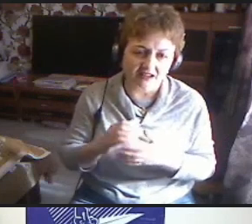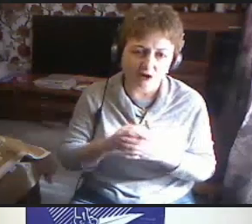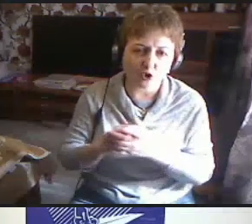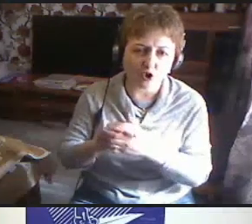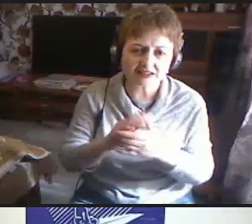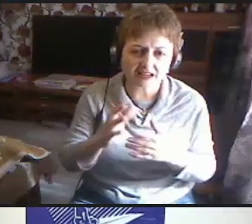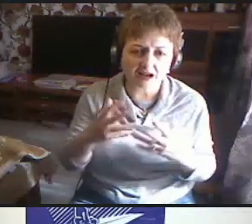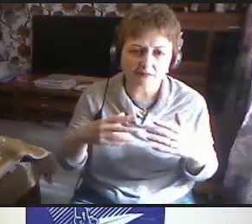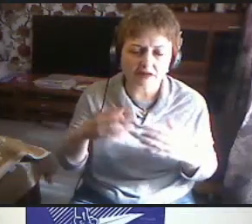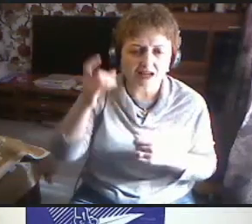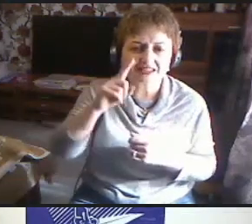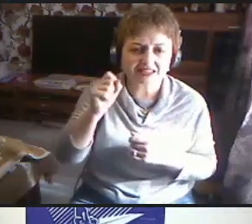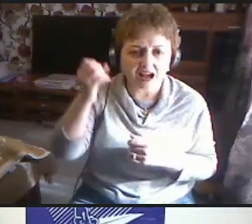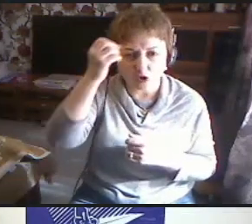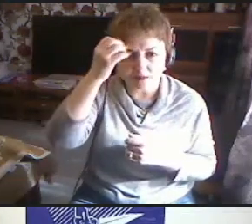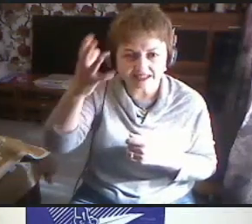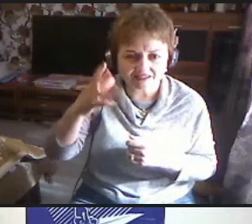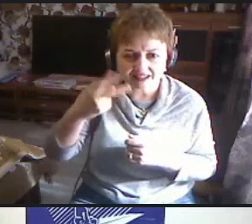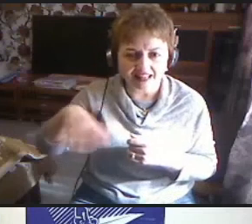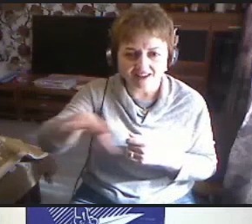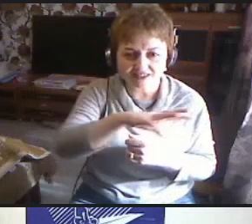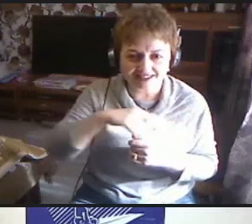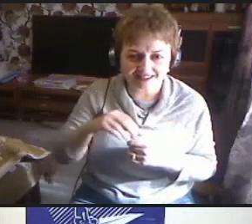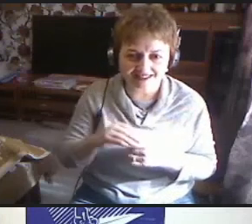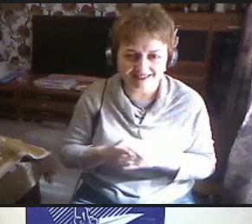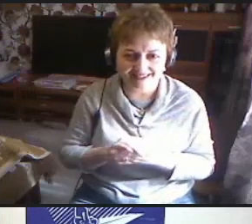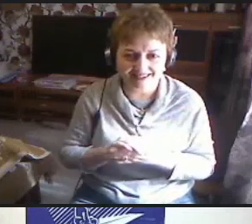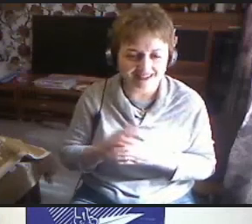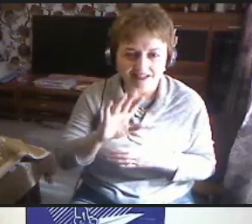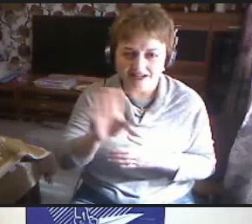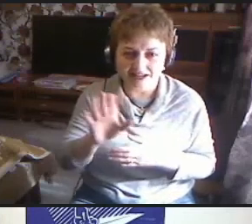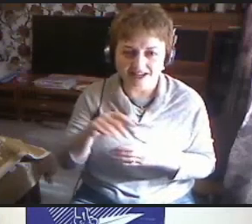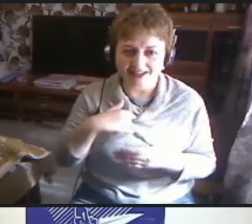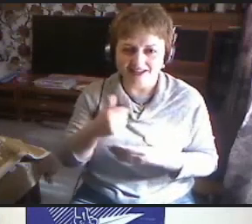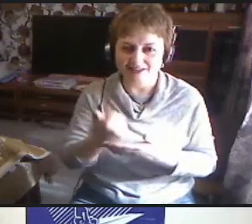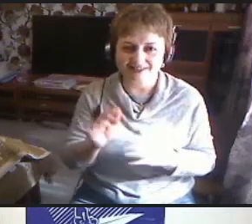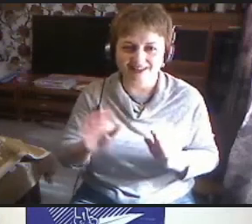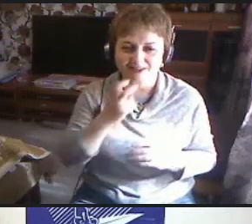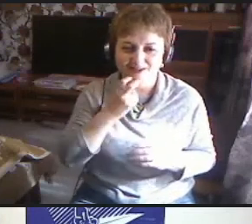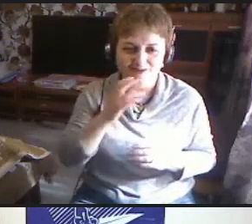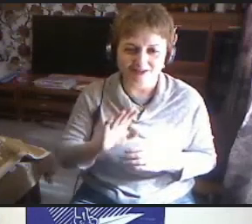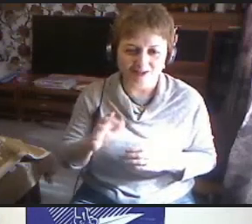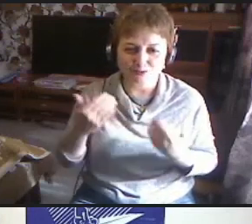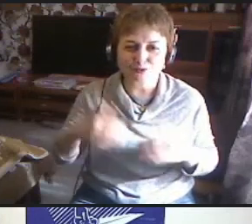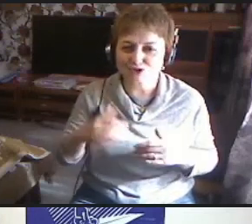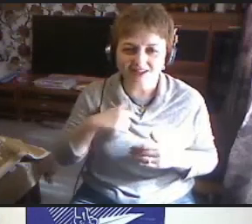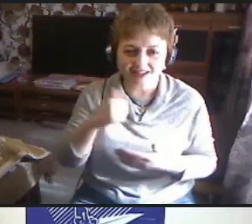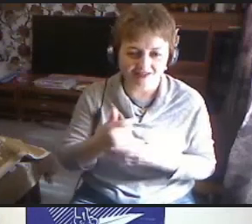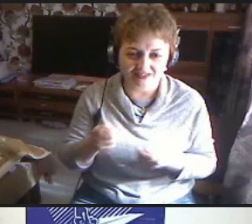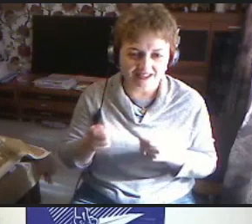коалицию образования за образование для всех. Нет, не возглавляет. А, уже не возглавляет. Никогда не